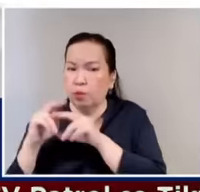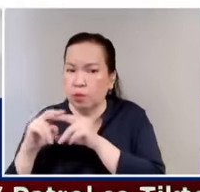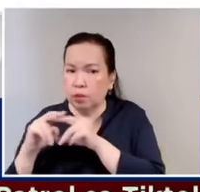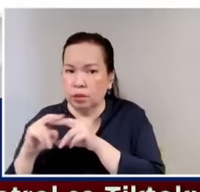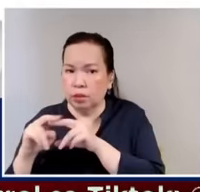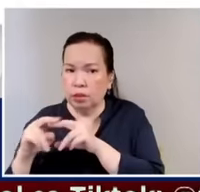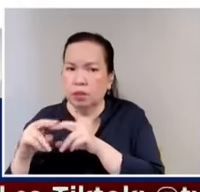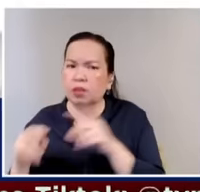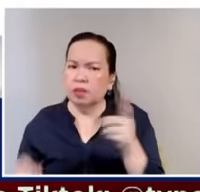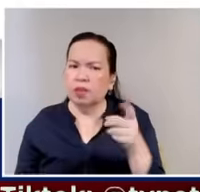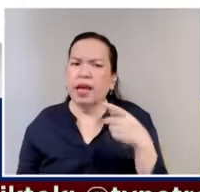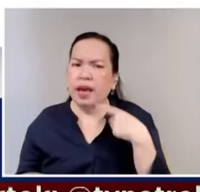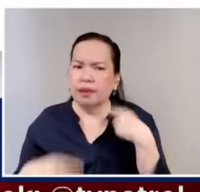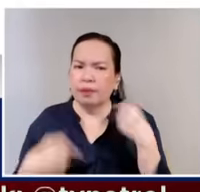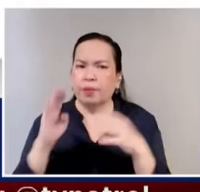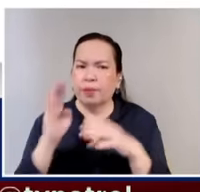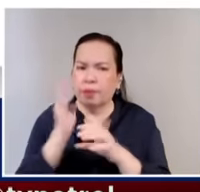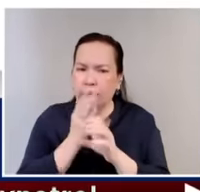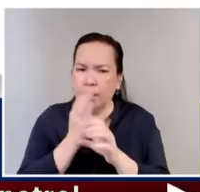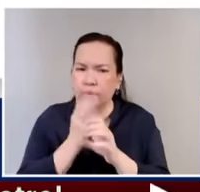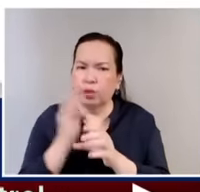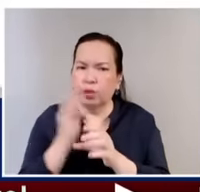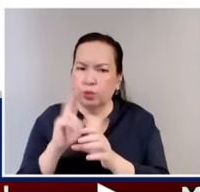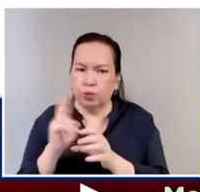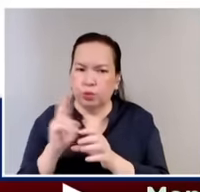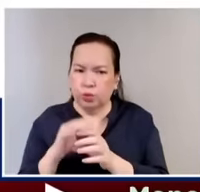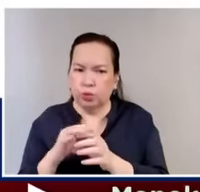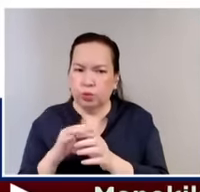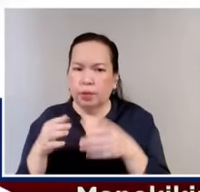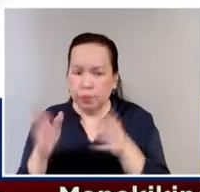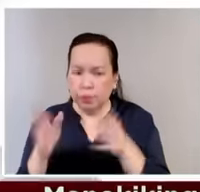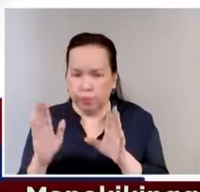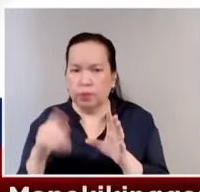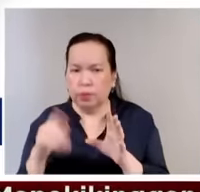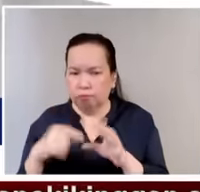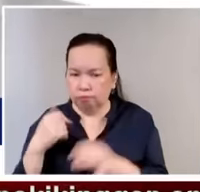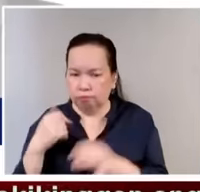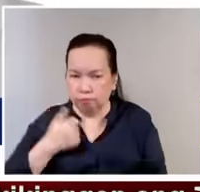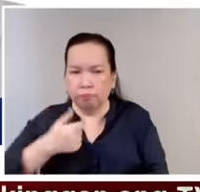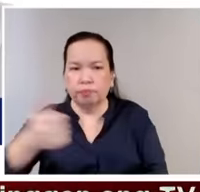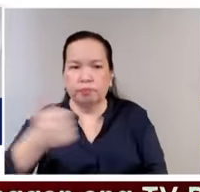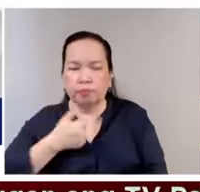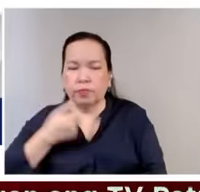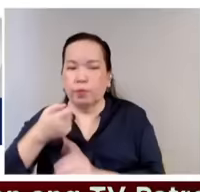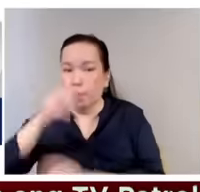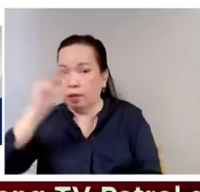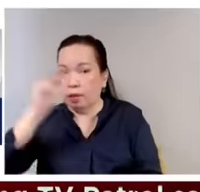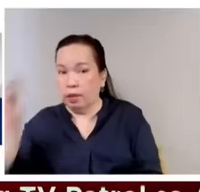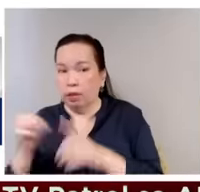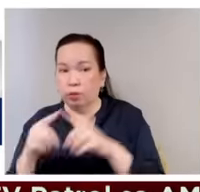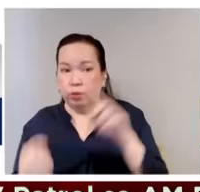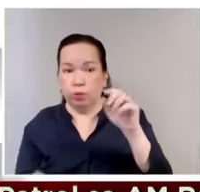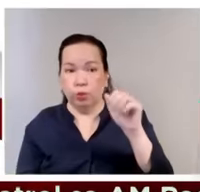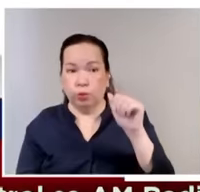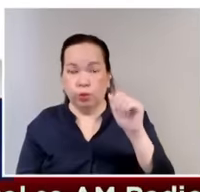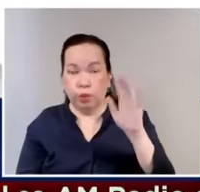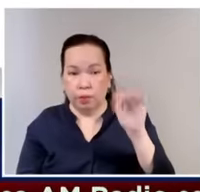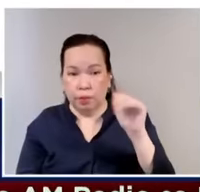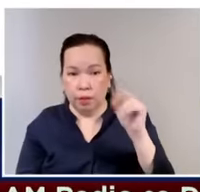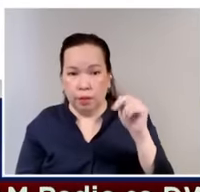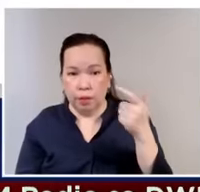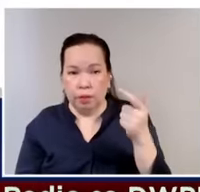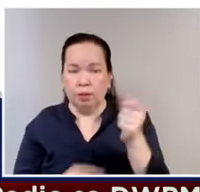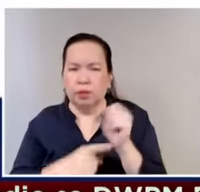Maraming bus yung binigyan natin ng permit. And starting today, tomorrow actually, meron